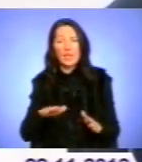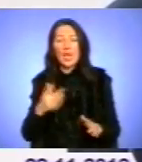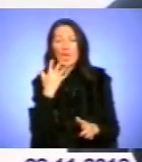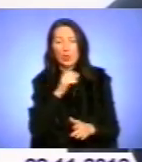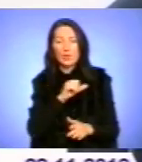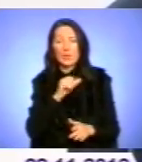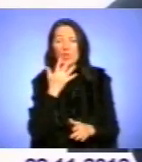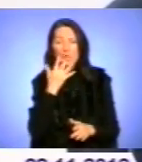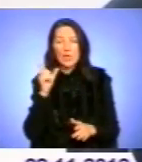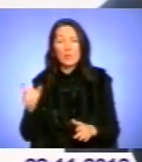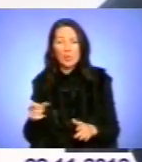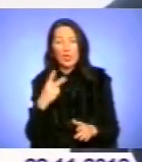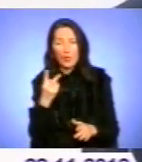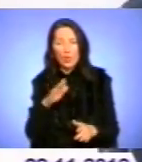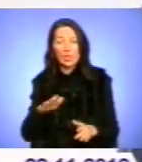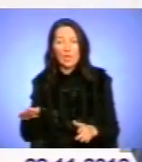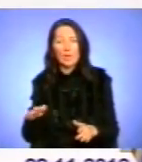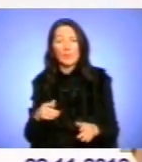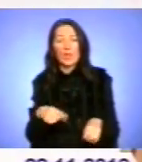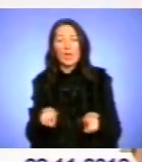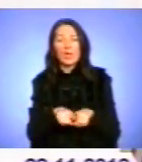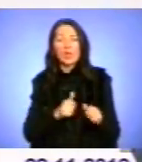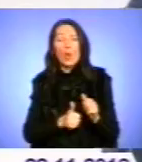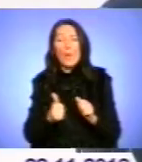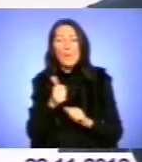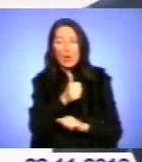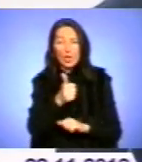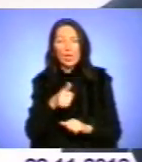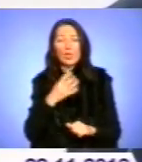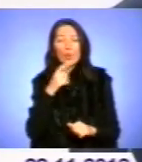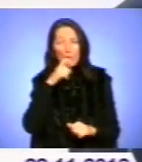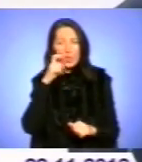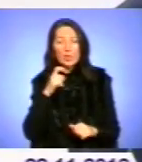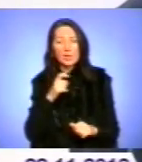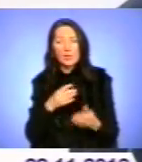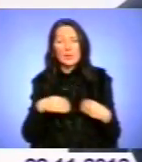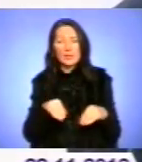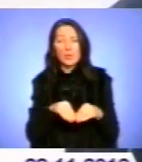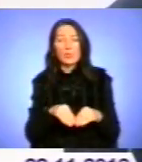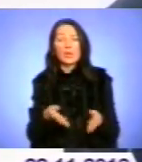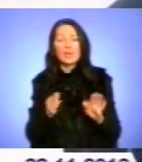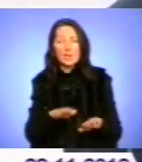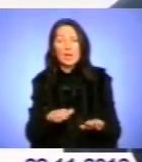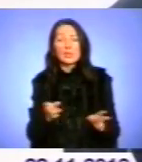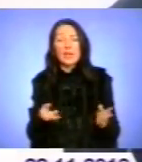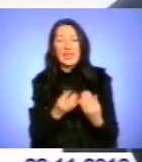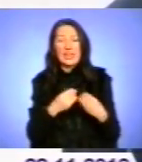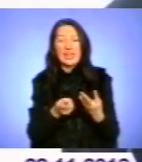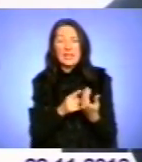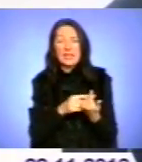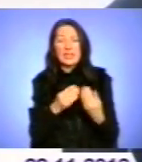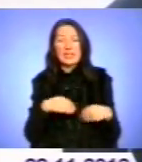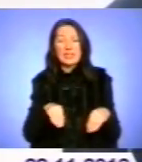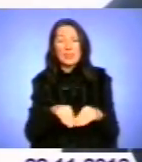але при очевидному пріоритеті національного усиновлення стабільно високою лишається кількість дітей, які його потребують. Це